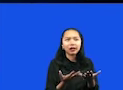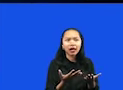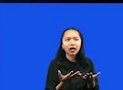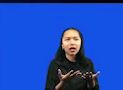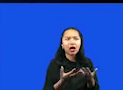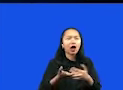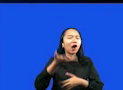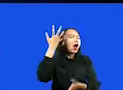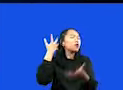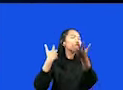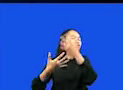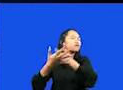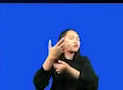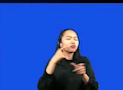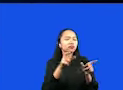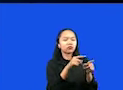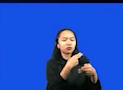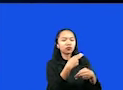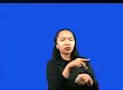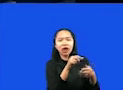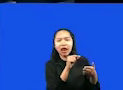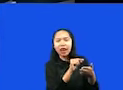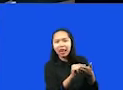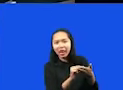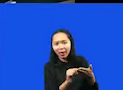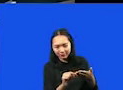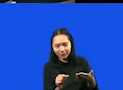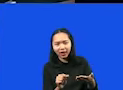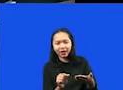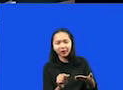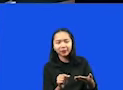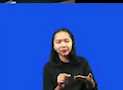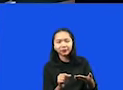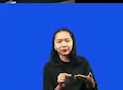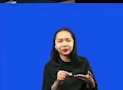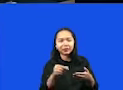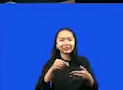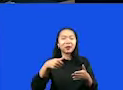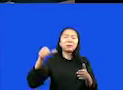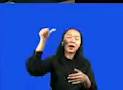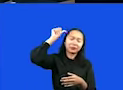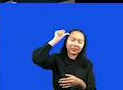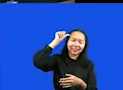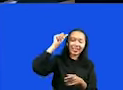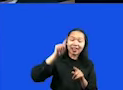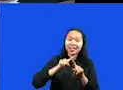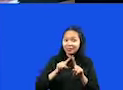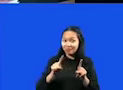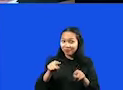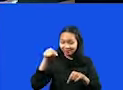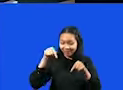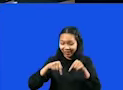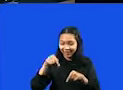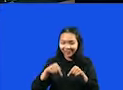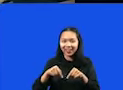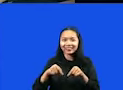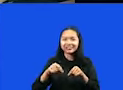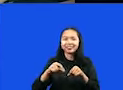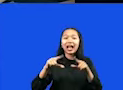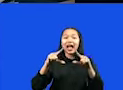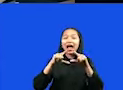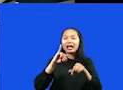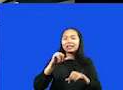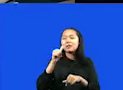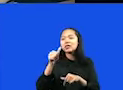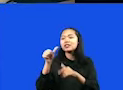kala mereka sendiri tidak hafal tuh ternyata cat GPT sama Gemini ini lebih Katolik daripada mereka gitu Yaya karena bisa menyajikan data